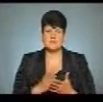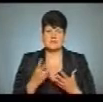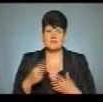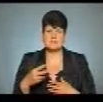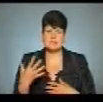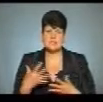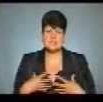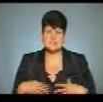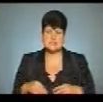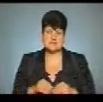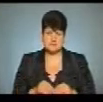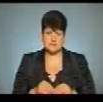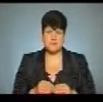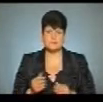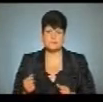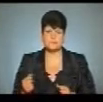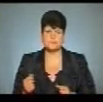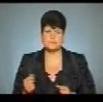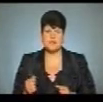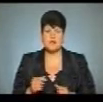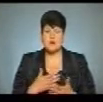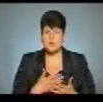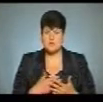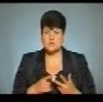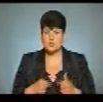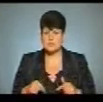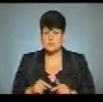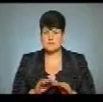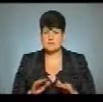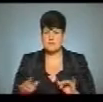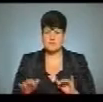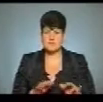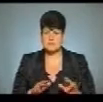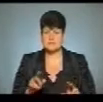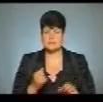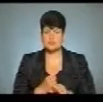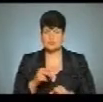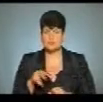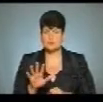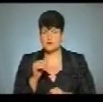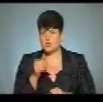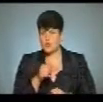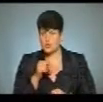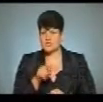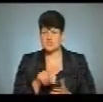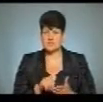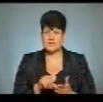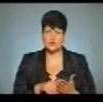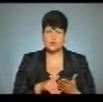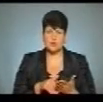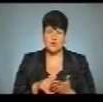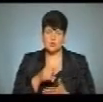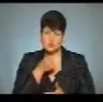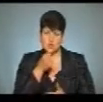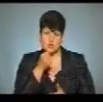розповіла співорганізатор клубу Оксана Бількевич. Громадська організація «Дитяча місія» діє з 2005 року. Її члени допомагають